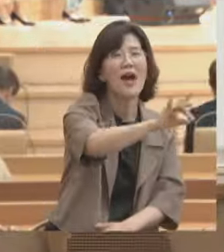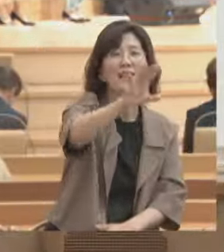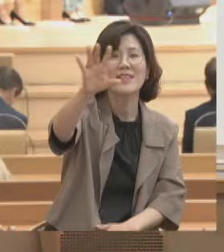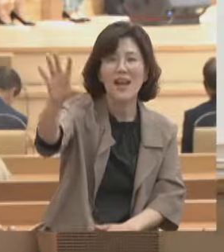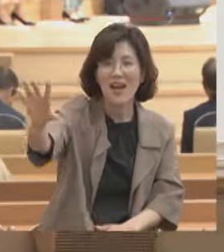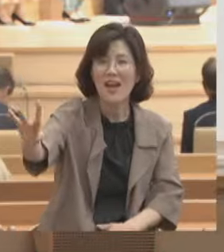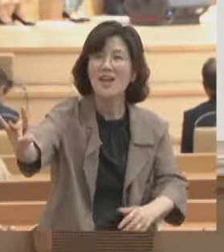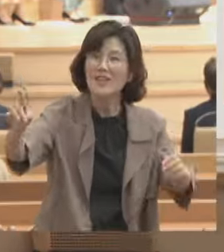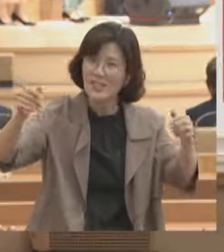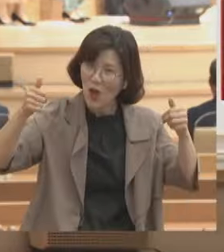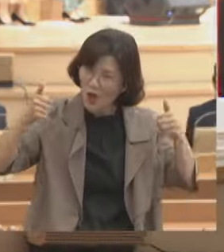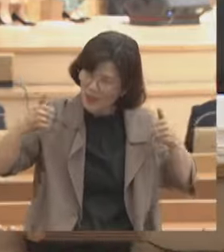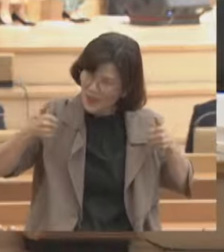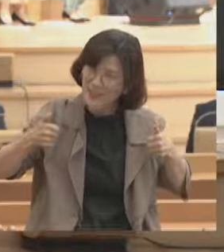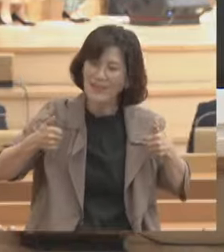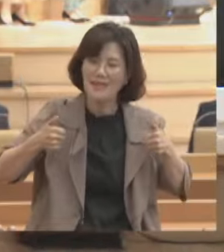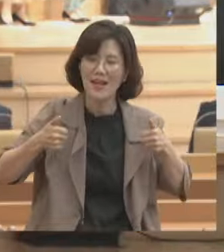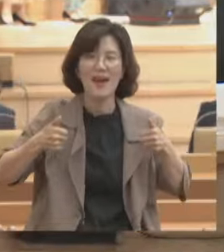아침마다